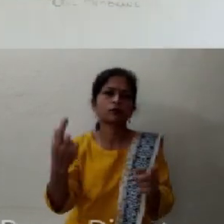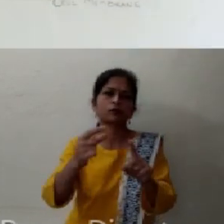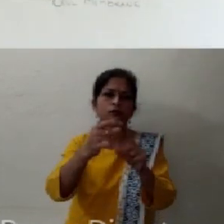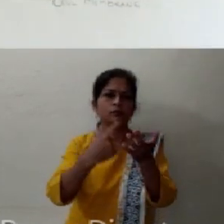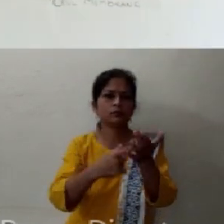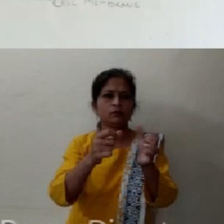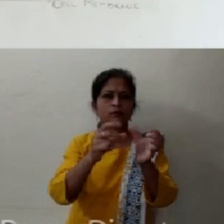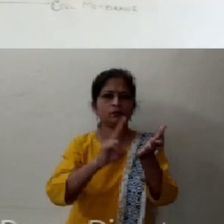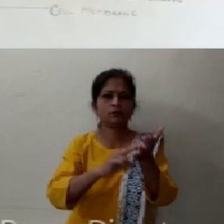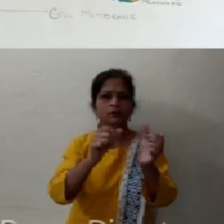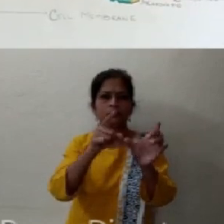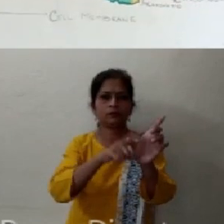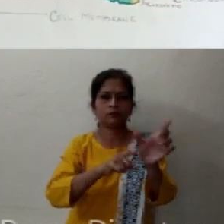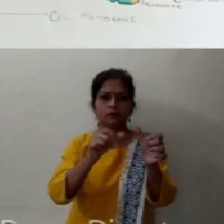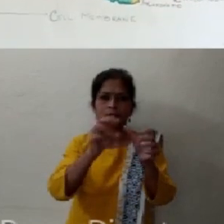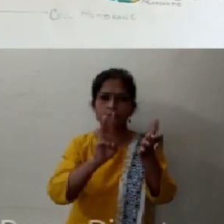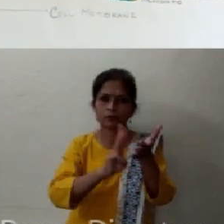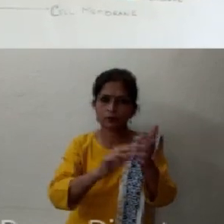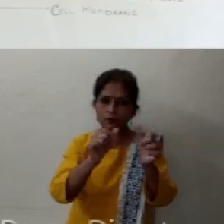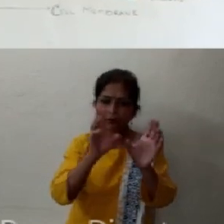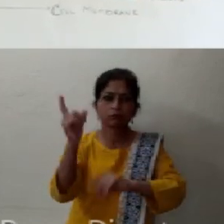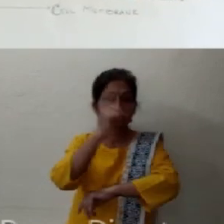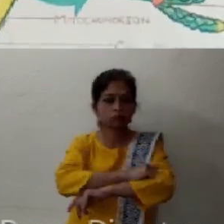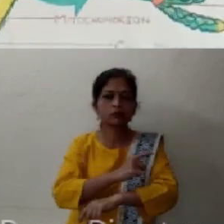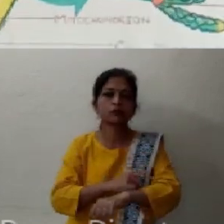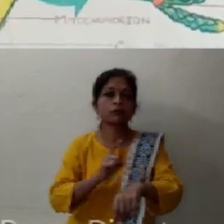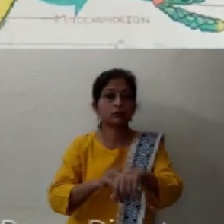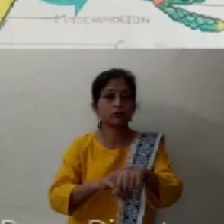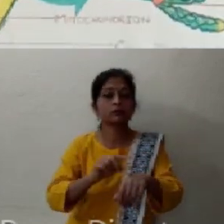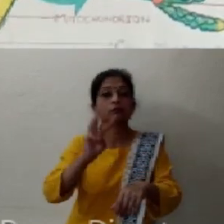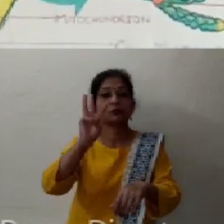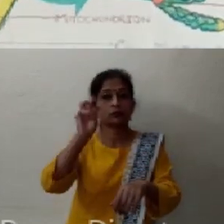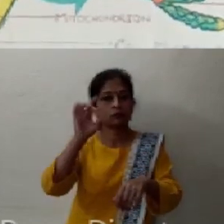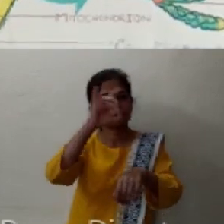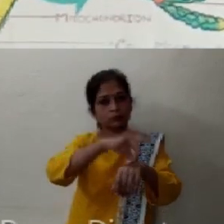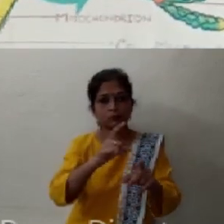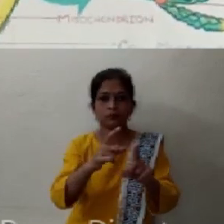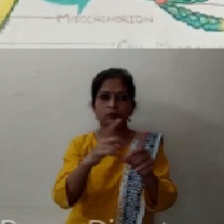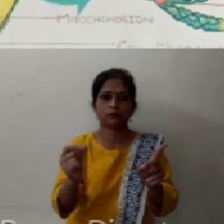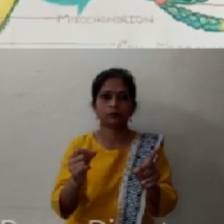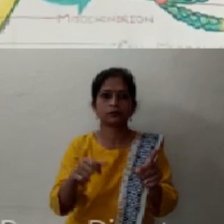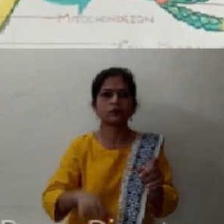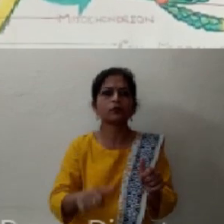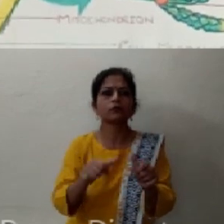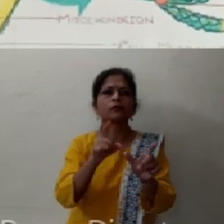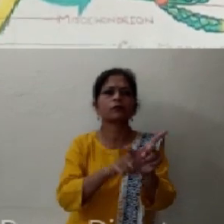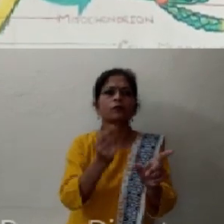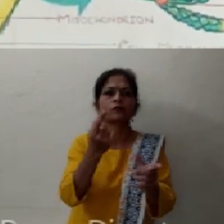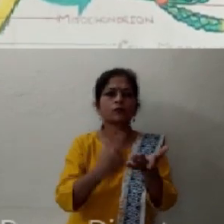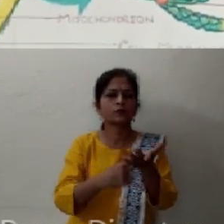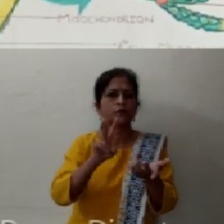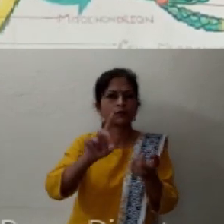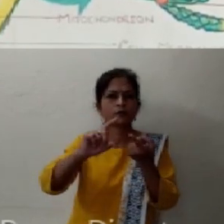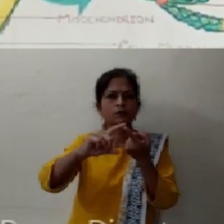योग दिन में कम से कम 30 मिनट करें। क्यों करें भाई? आयुर्वेद के हिसाब से शरीर के 5